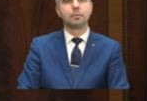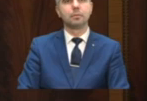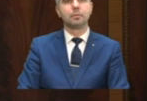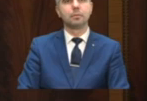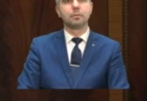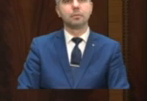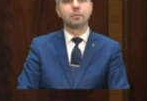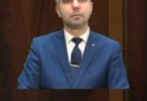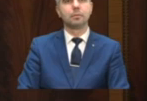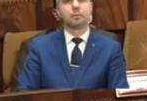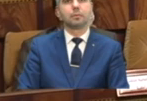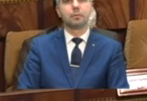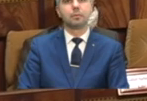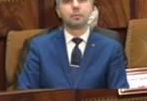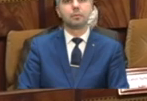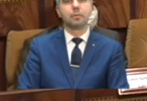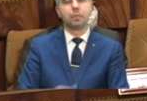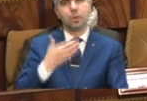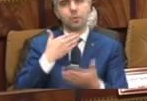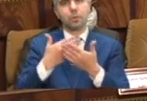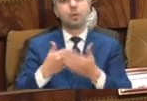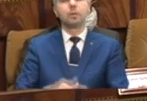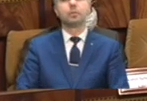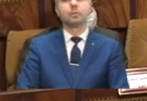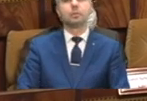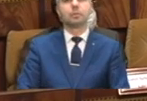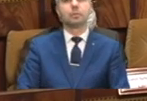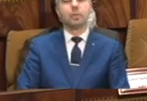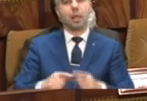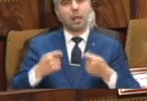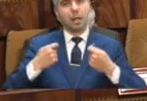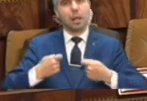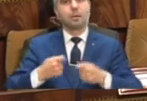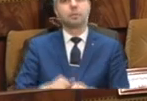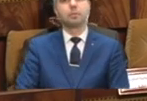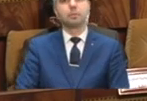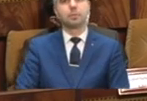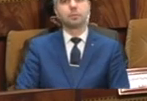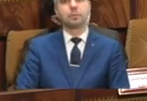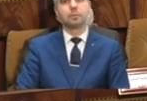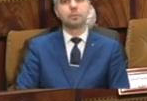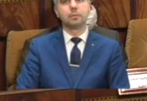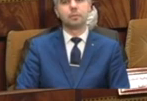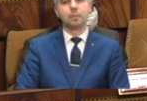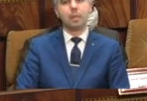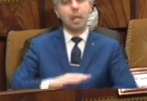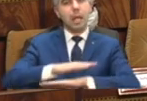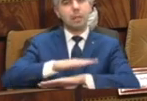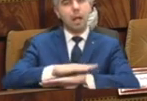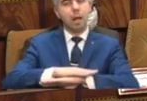الان كلمة السيد الرئيس. شكرا السيدة الرئيسة. الاحترام يكون